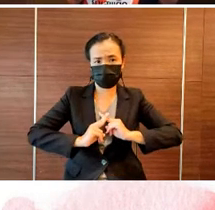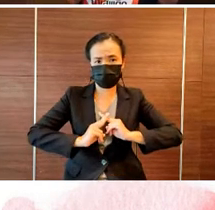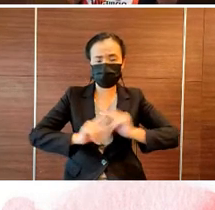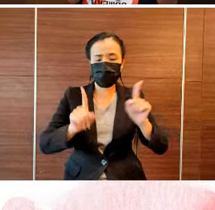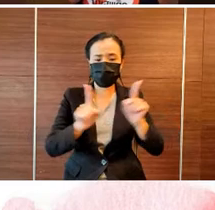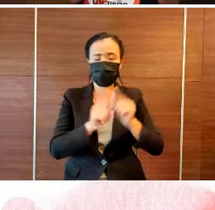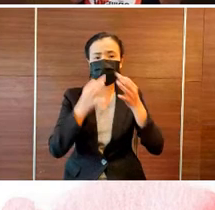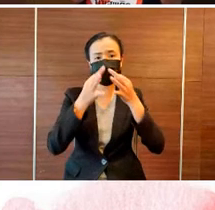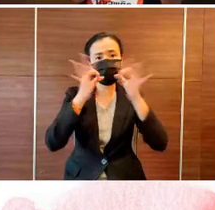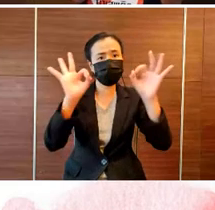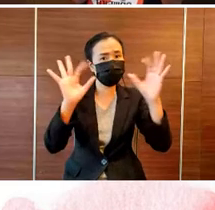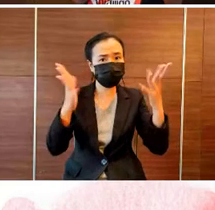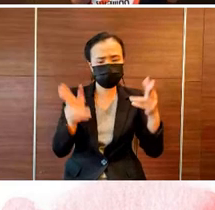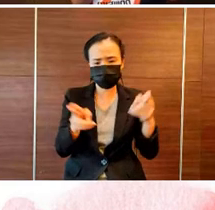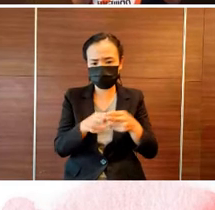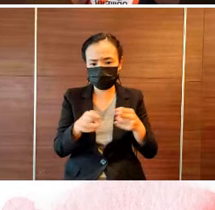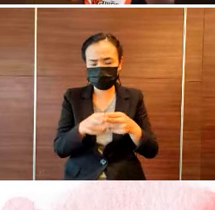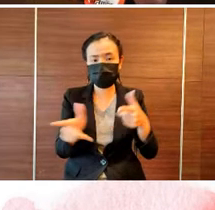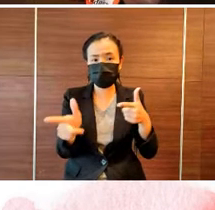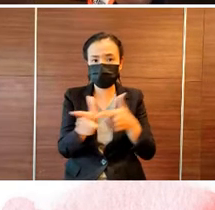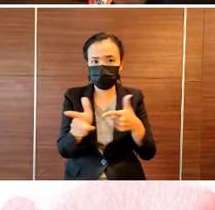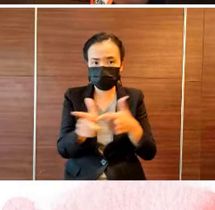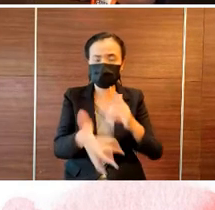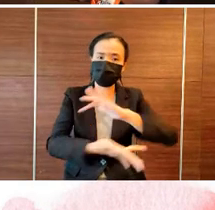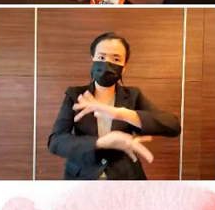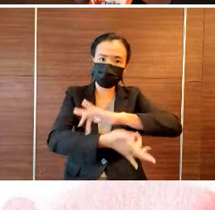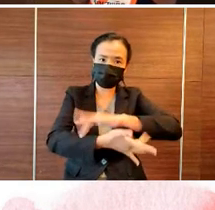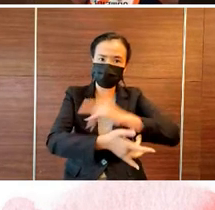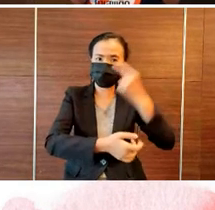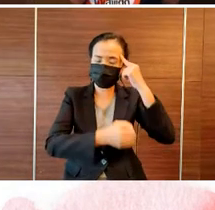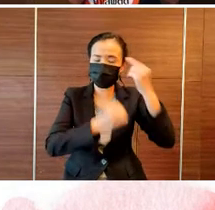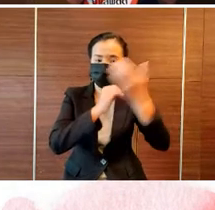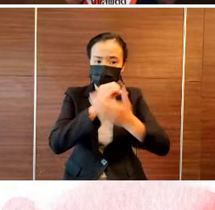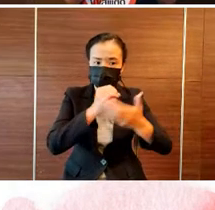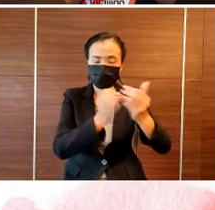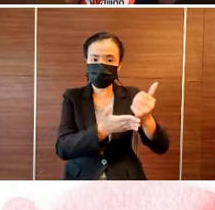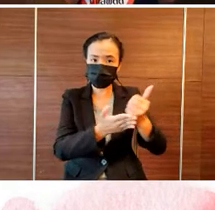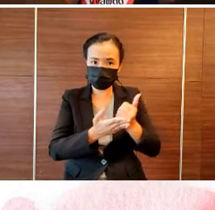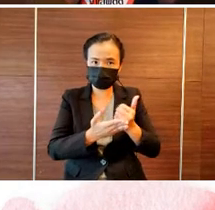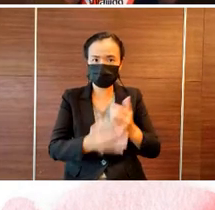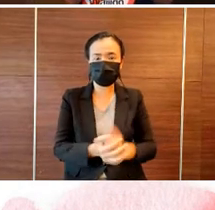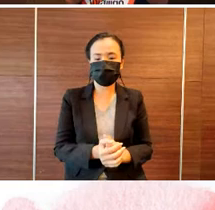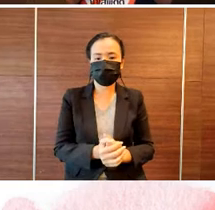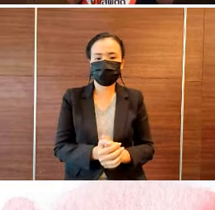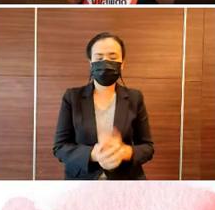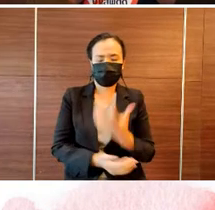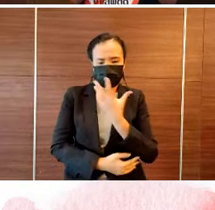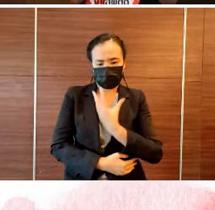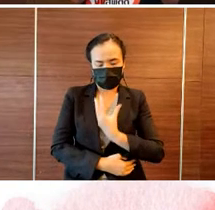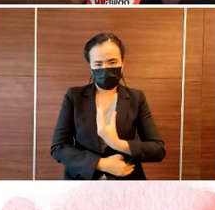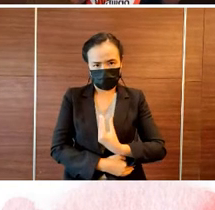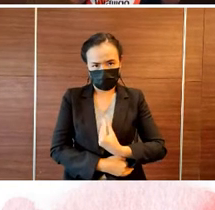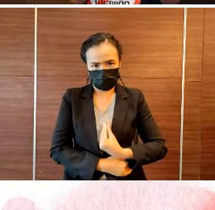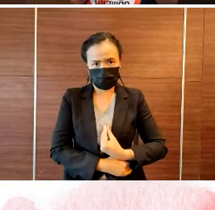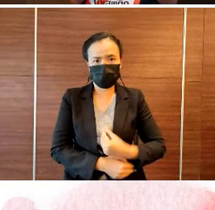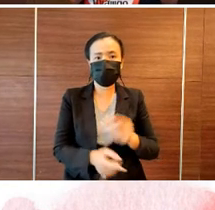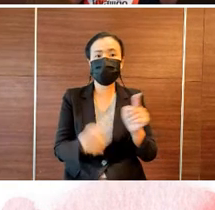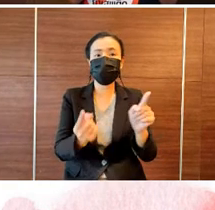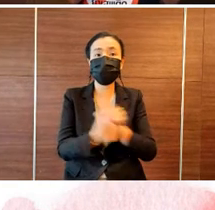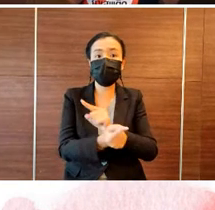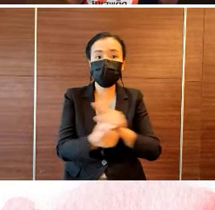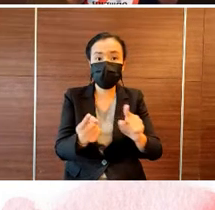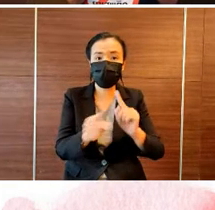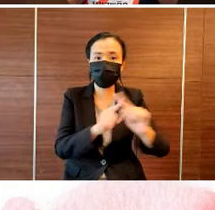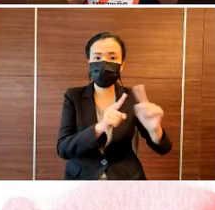ความรู้สึกนั้นในขณะมีเซ็กได้จึงเลือกที่จะใช้เคมเซ็กเพื่อกดความรู้สึกนั้นเนาะความเหงารู้สึกโดดเดี่ยวเนื่องจากสังคม MSM